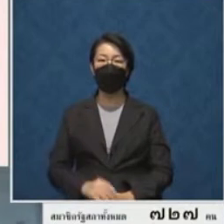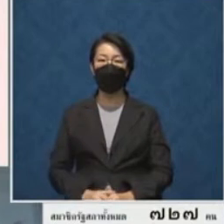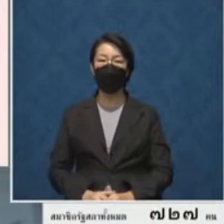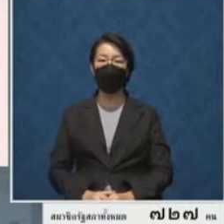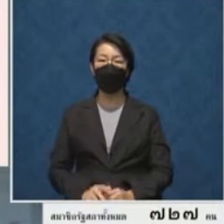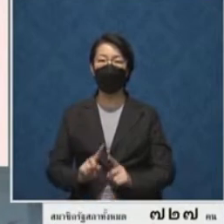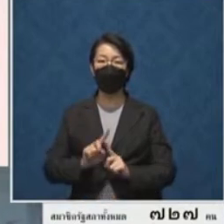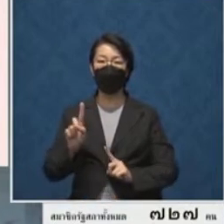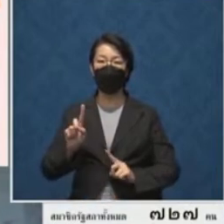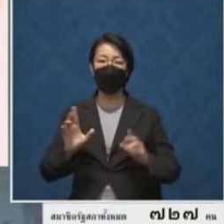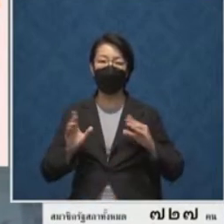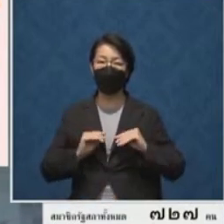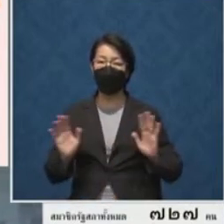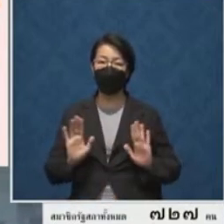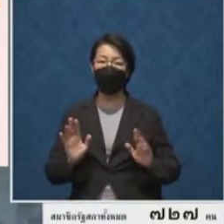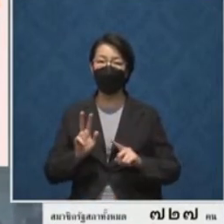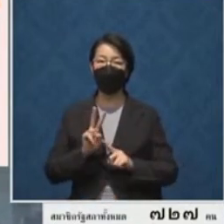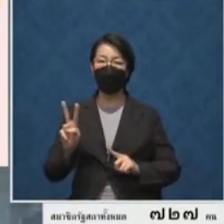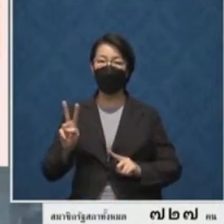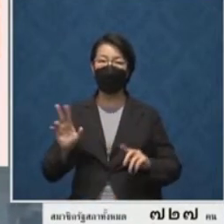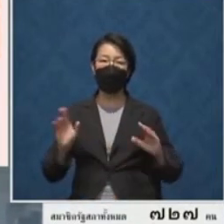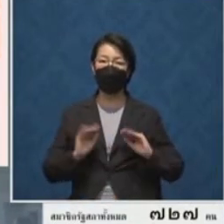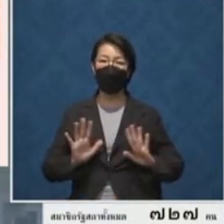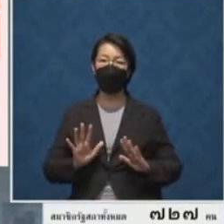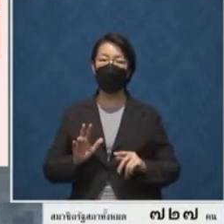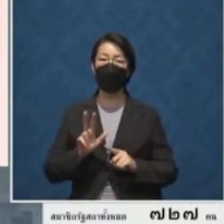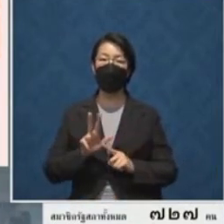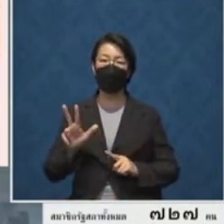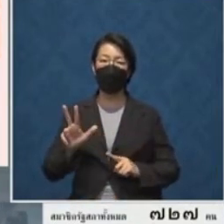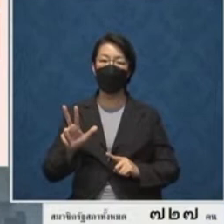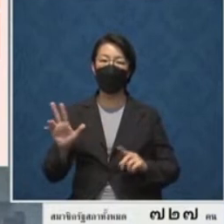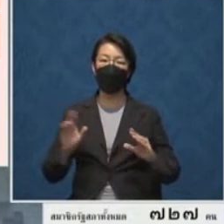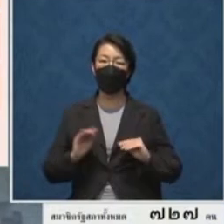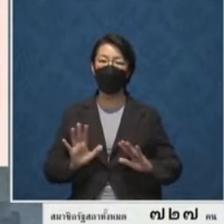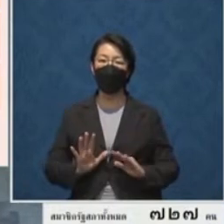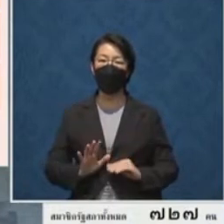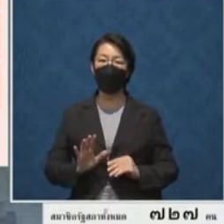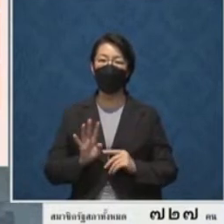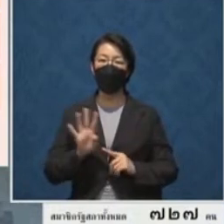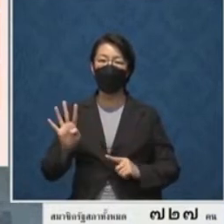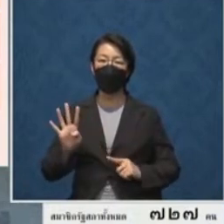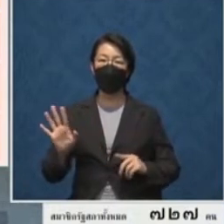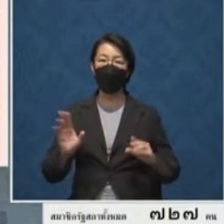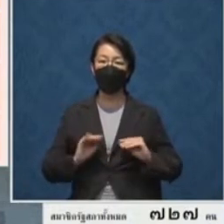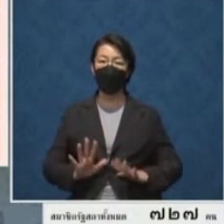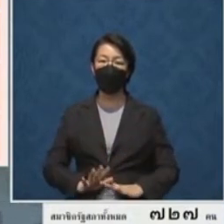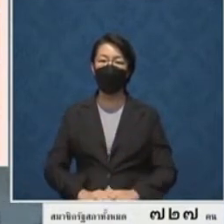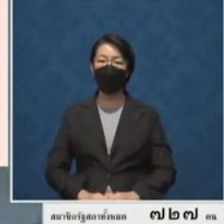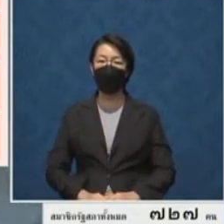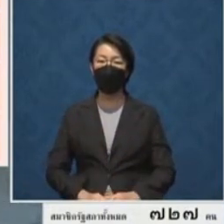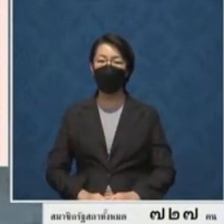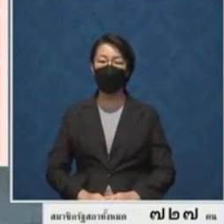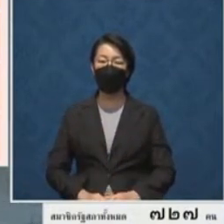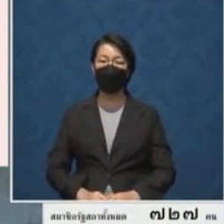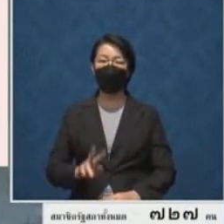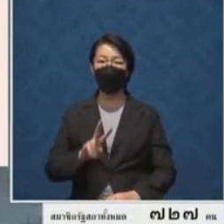การ2ไม่รับหลักการ3ไม่รับหลักการและ4ไม่รับหลักการครับ 245นางนันท